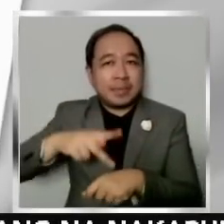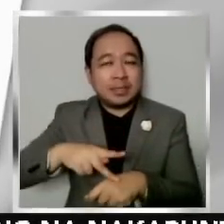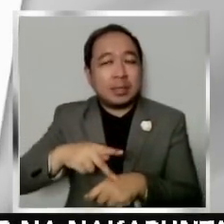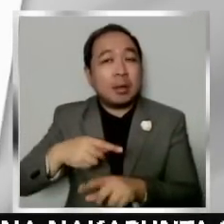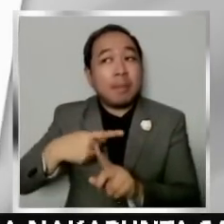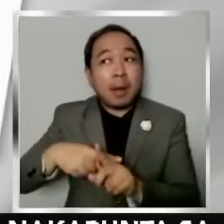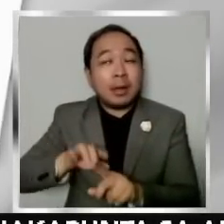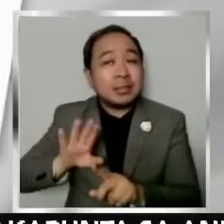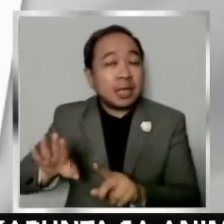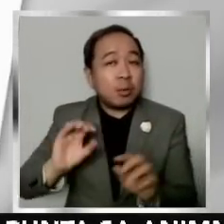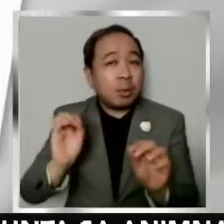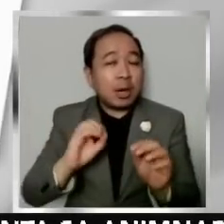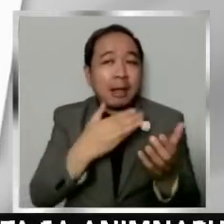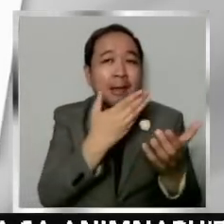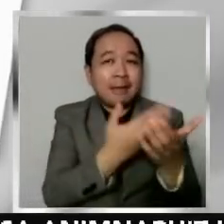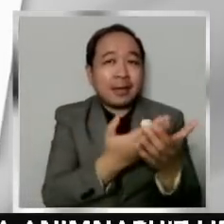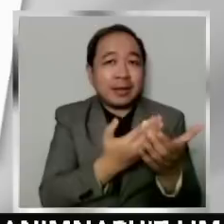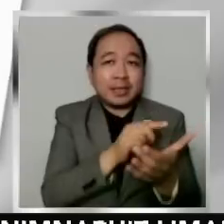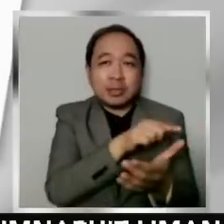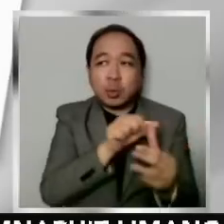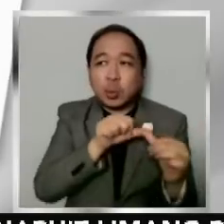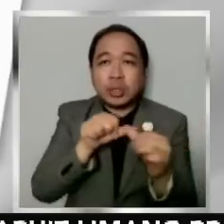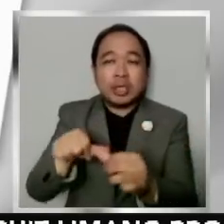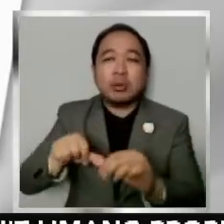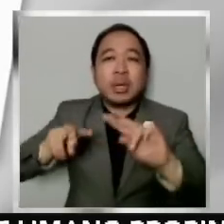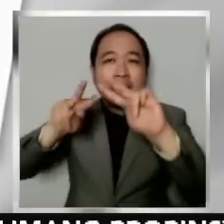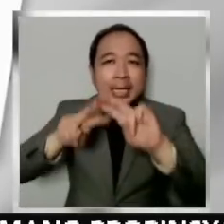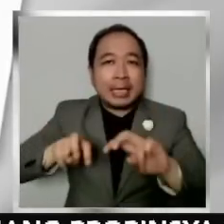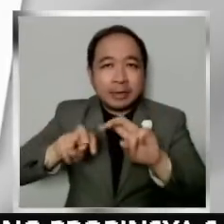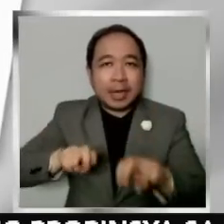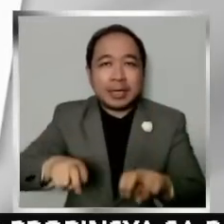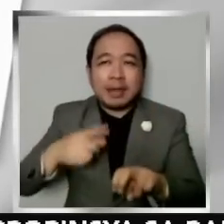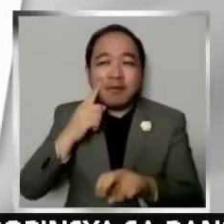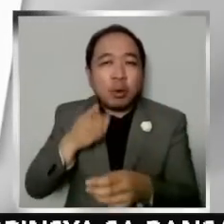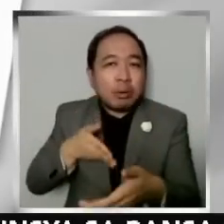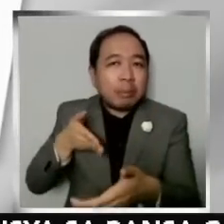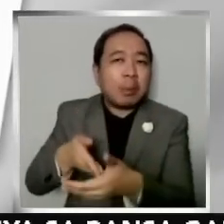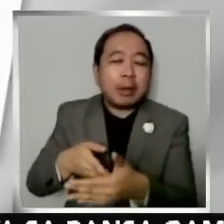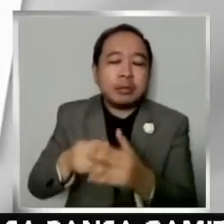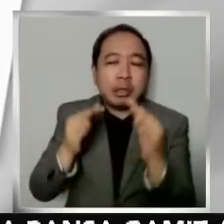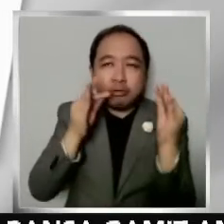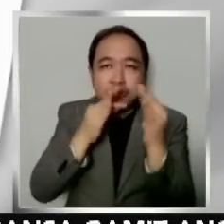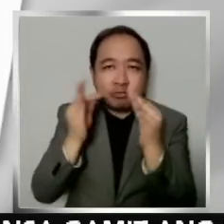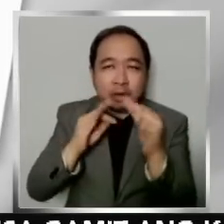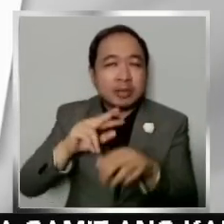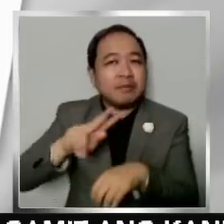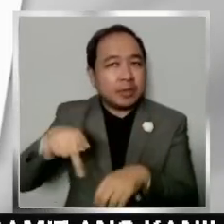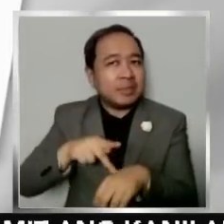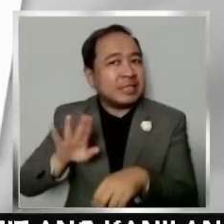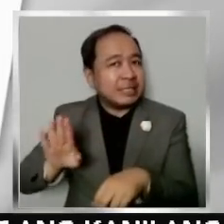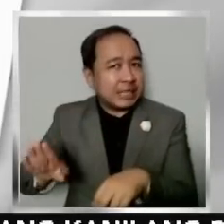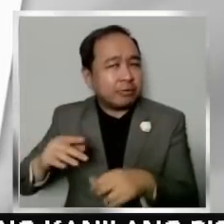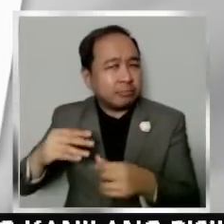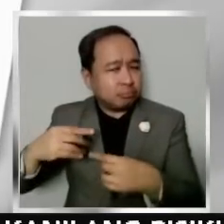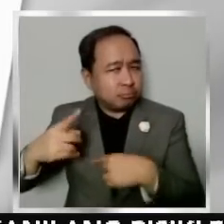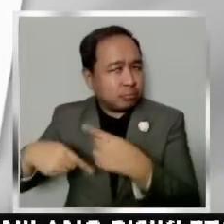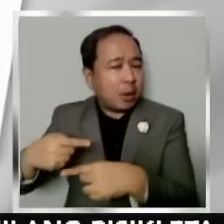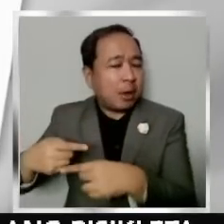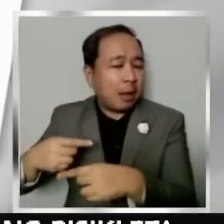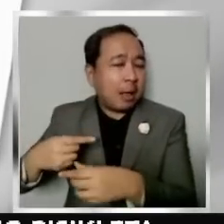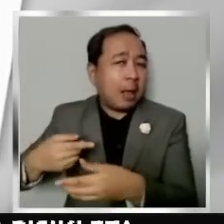na investigasyon nito sa giyera kontra droga na sinasabi ng Pilipinas na magdudulot daw ng hindi